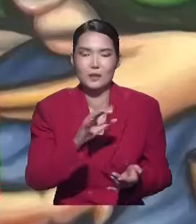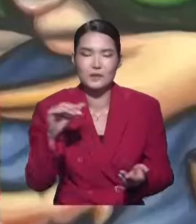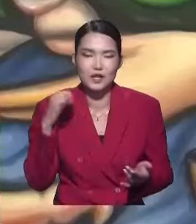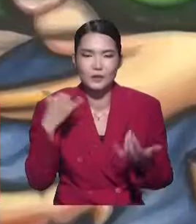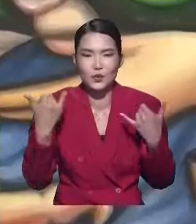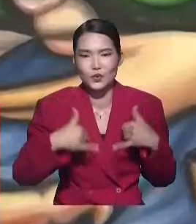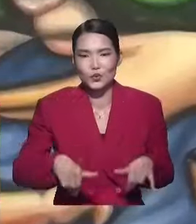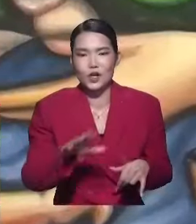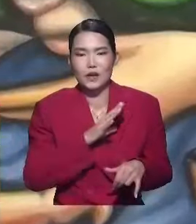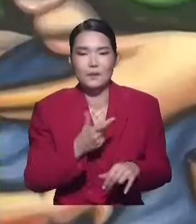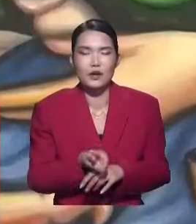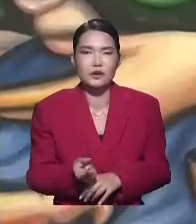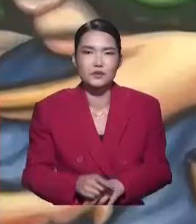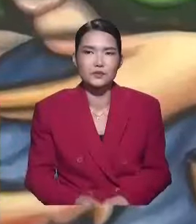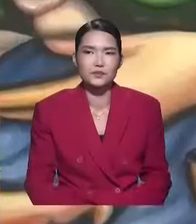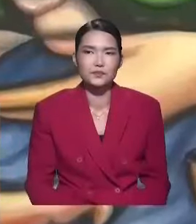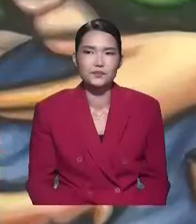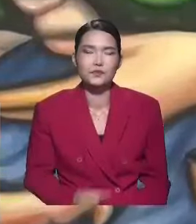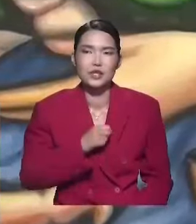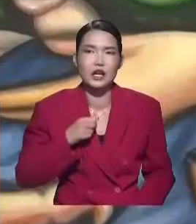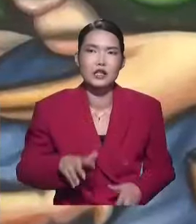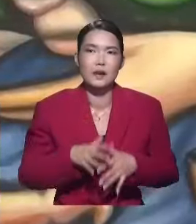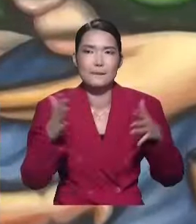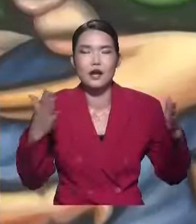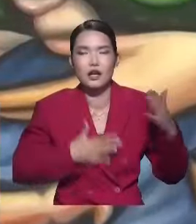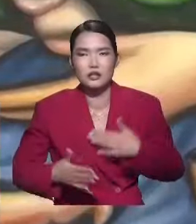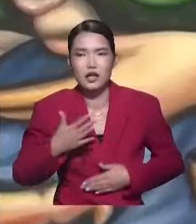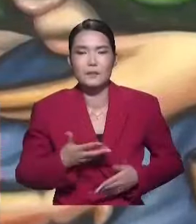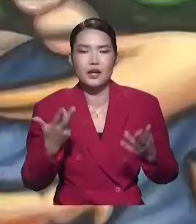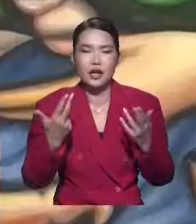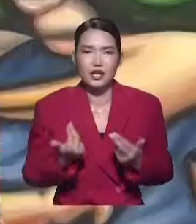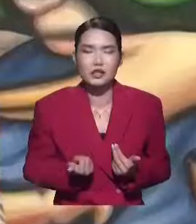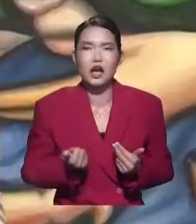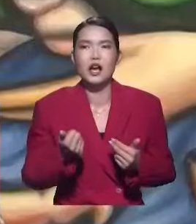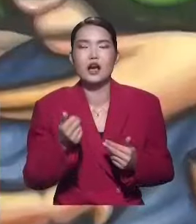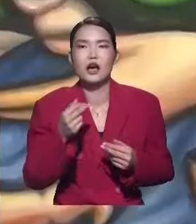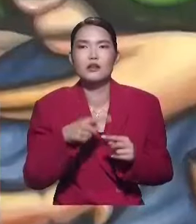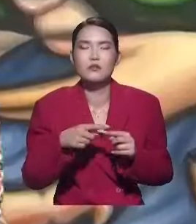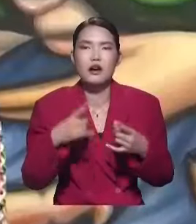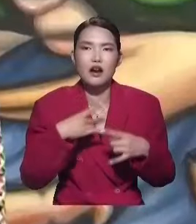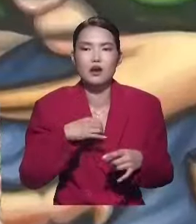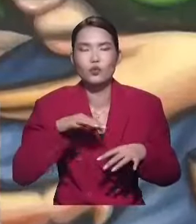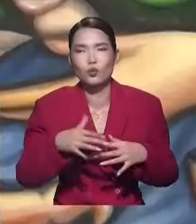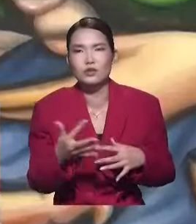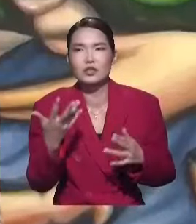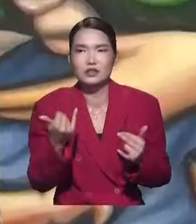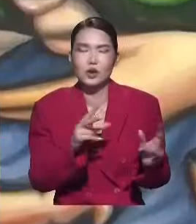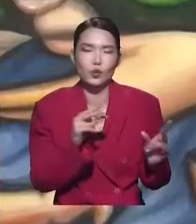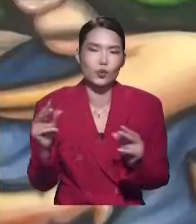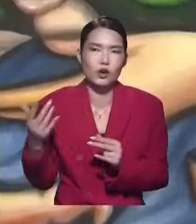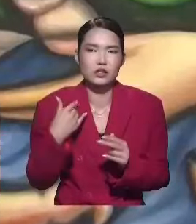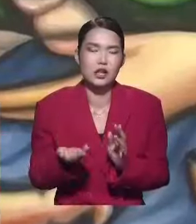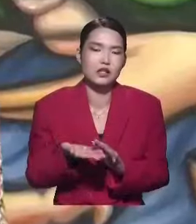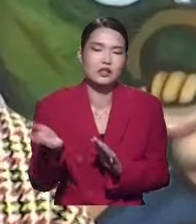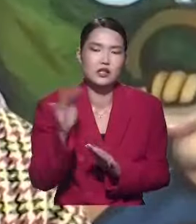сюрпризом. Это большая радость. Конечно, перед родами был и страх, но все прошло благополучно. Сегодня едем домой.